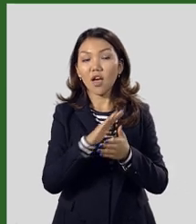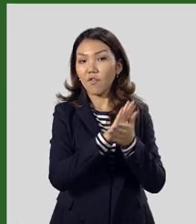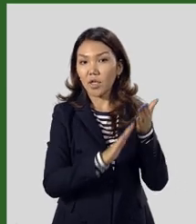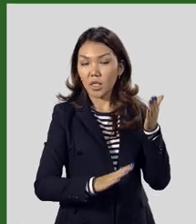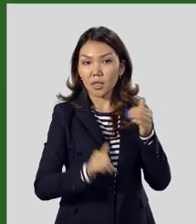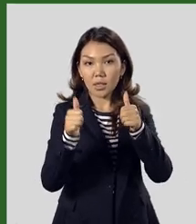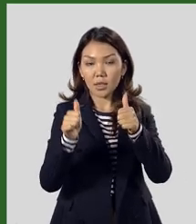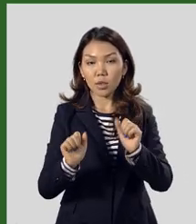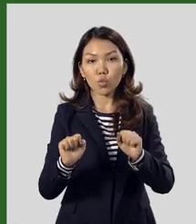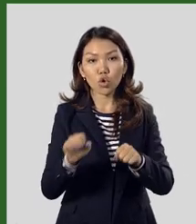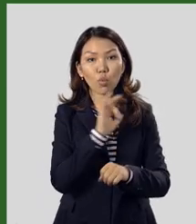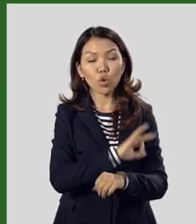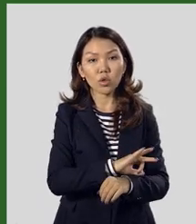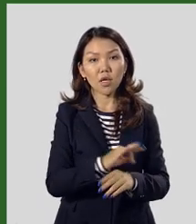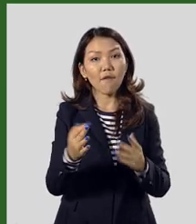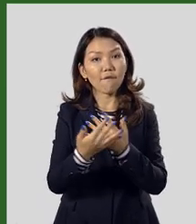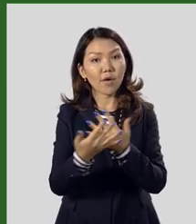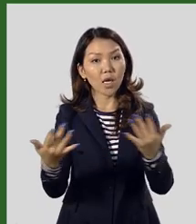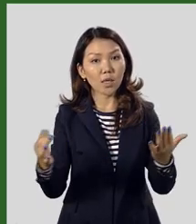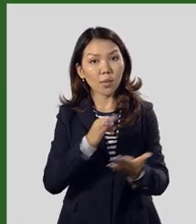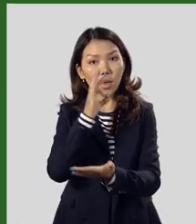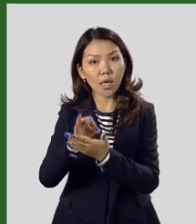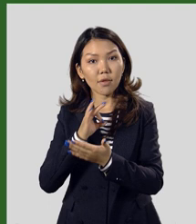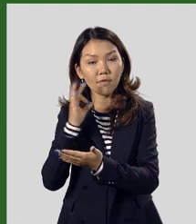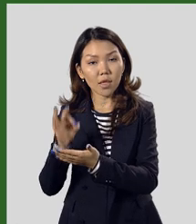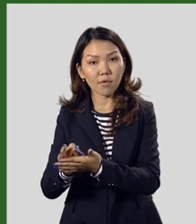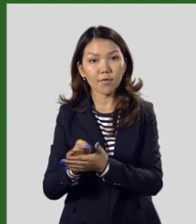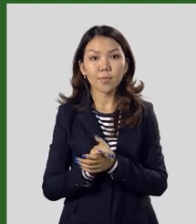Можете пользоваться вариантами ответов.